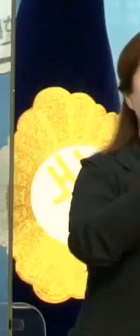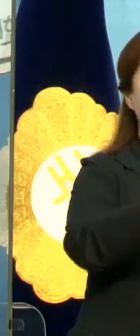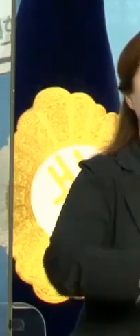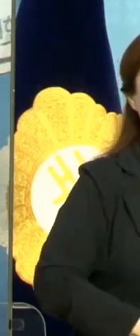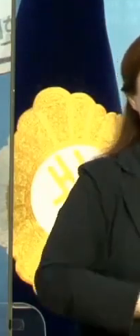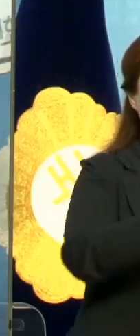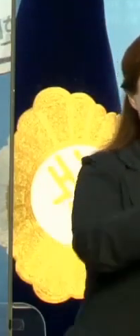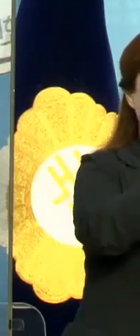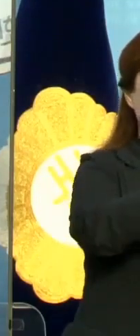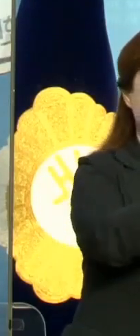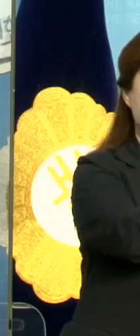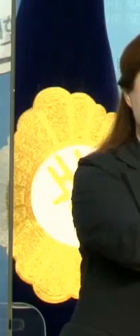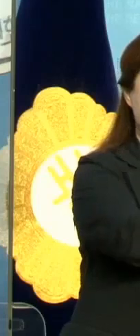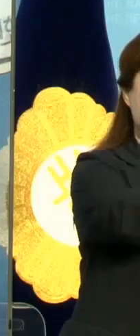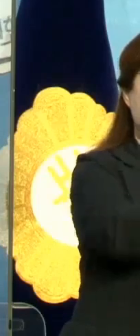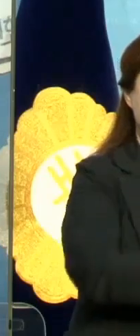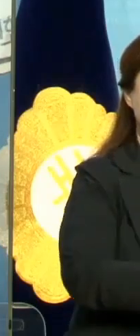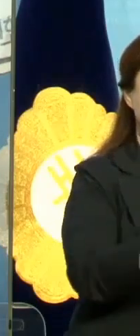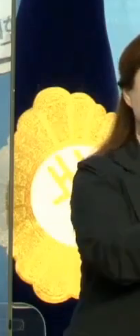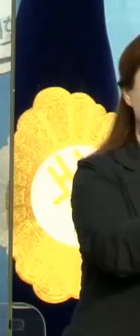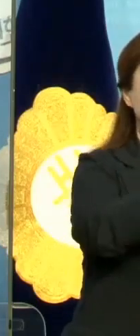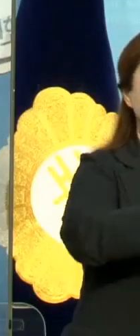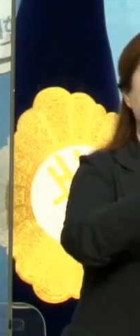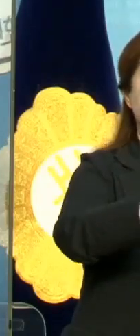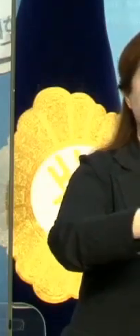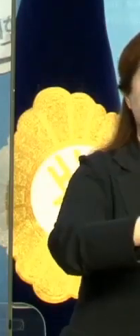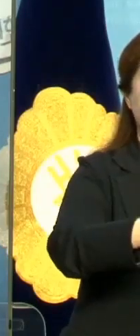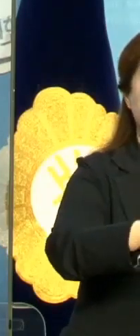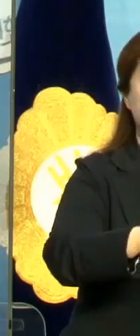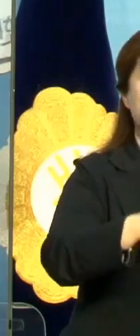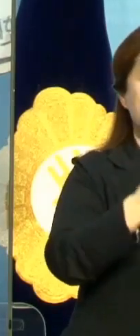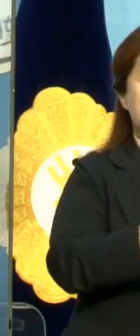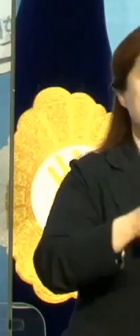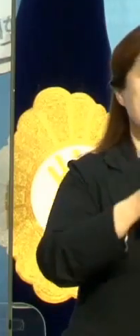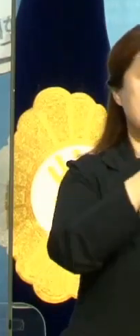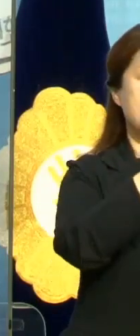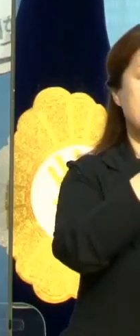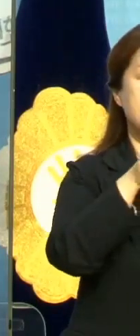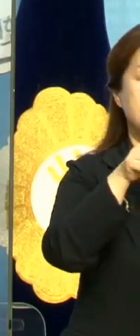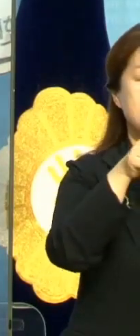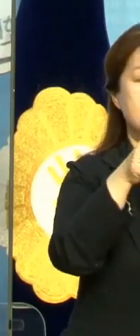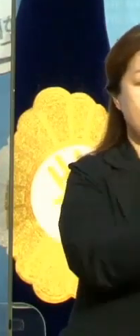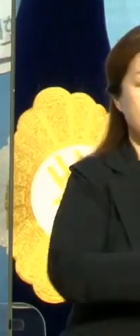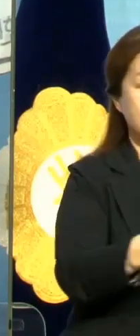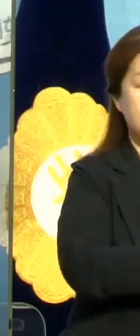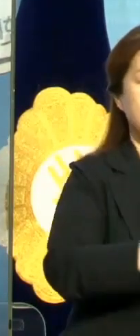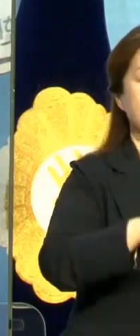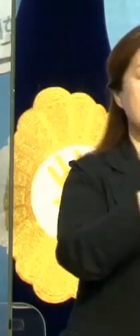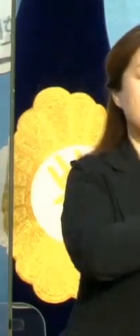2 법적 제도적 개선 문제에 대해서는 아무리 법사위 소속 김남국 의원께서 간략하게 보고드리겠습니다